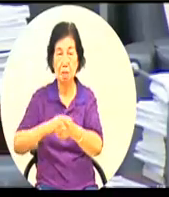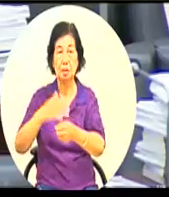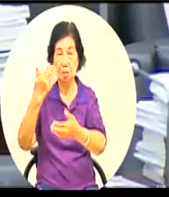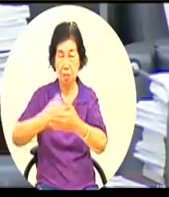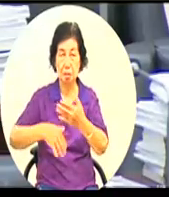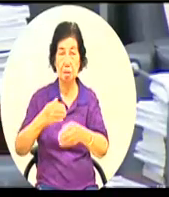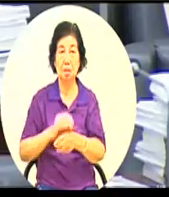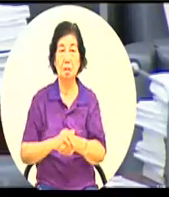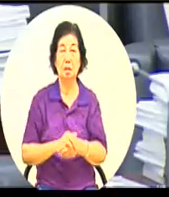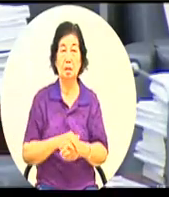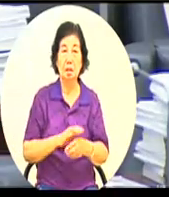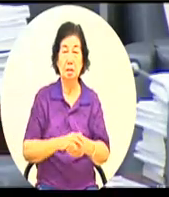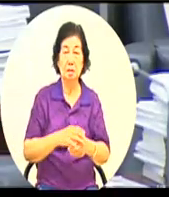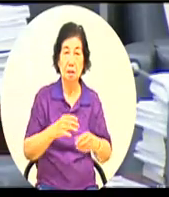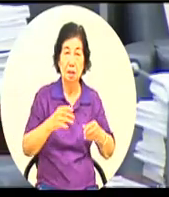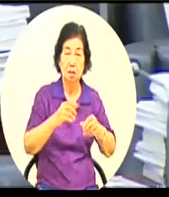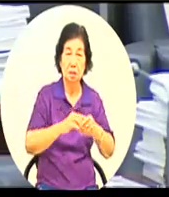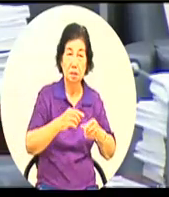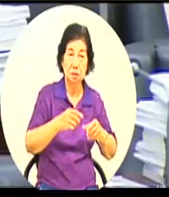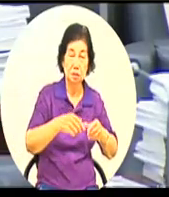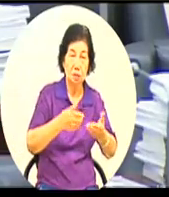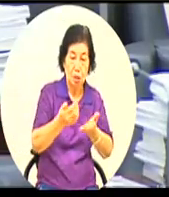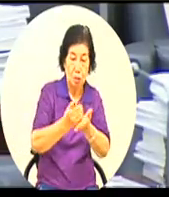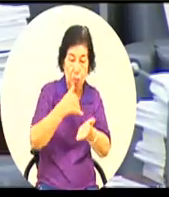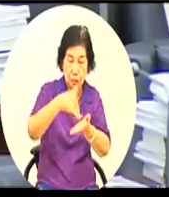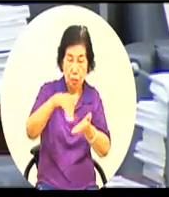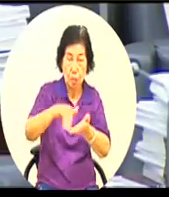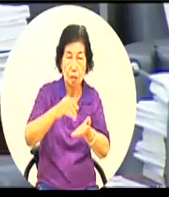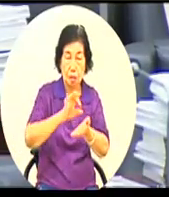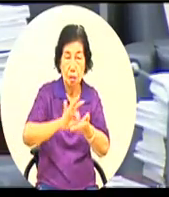即公务预算要开3270几万，